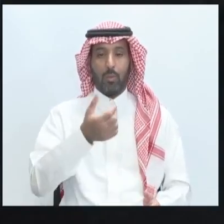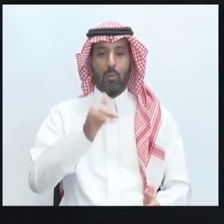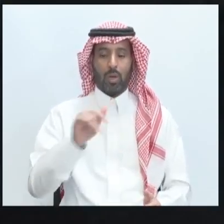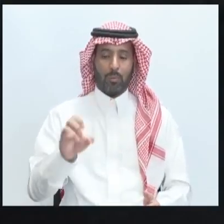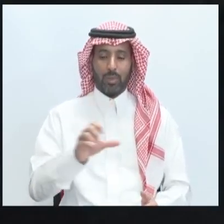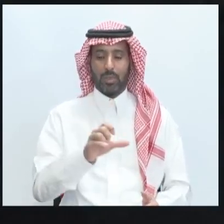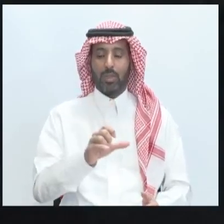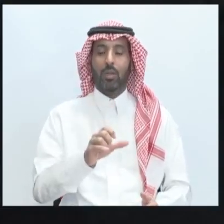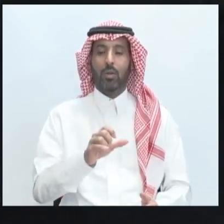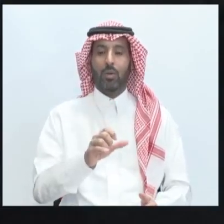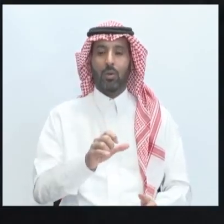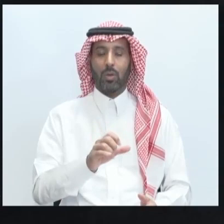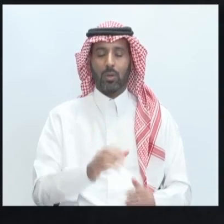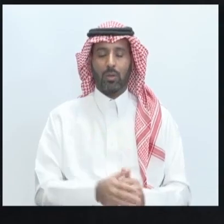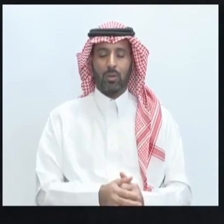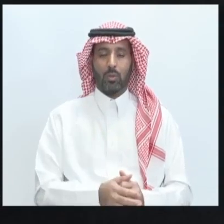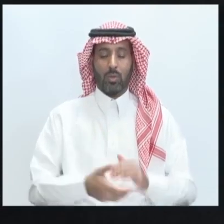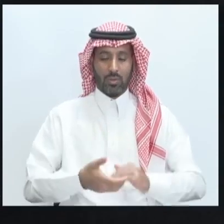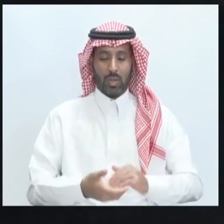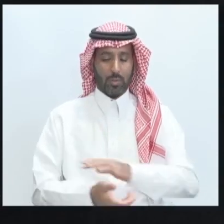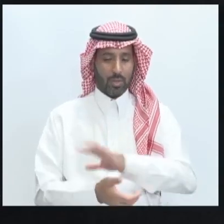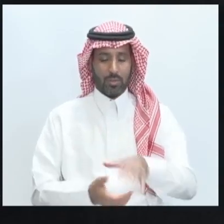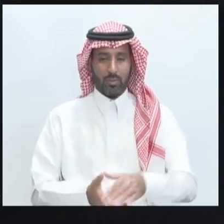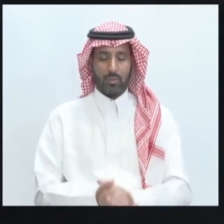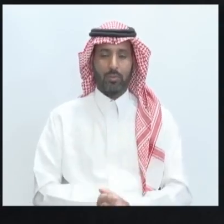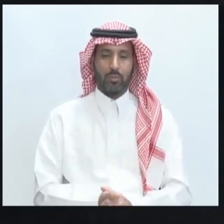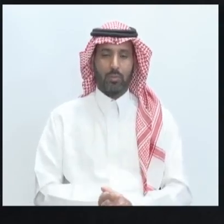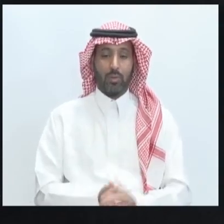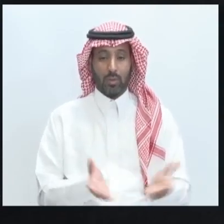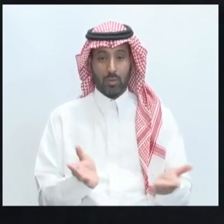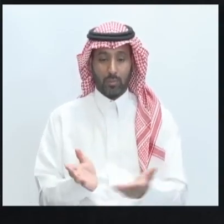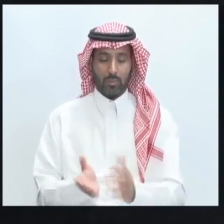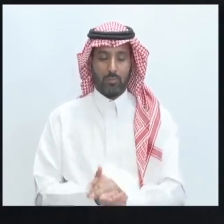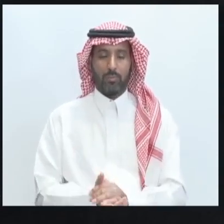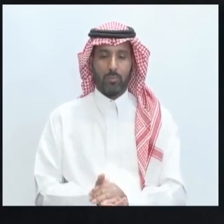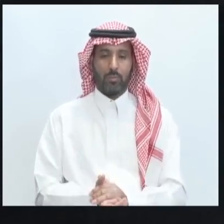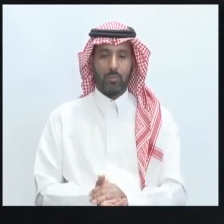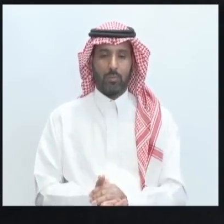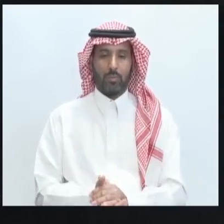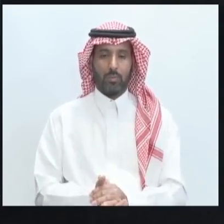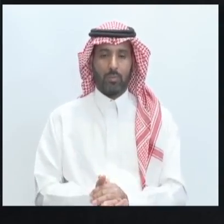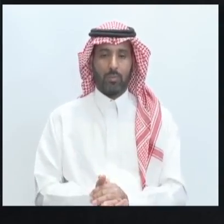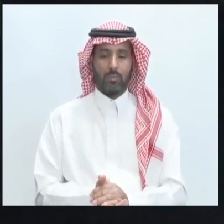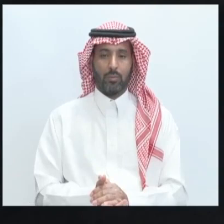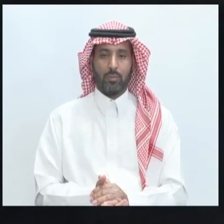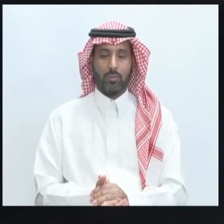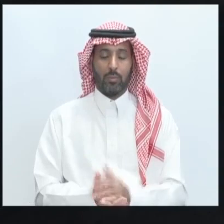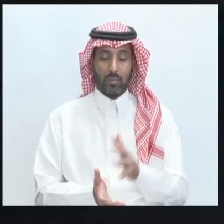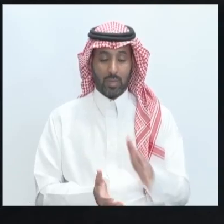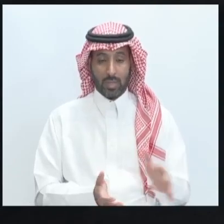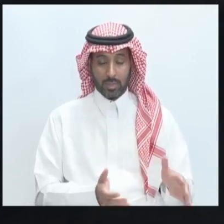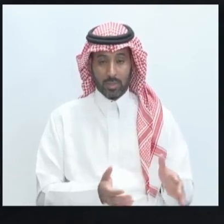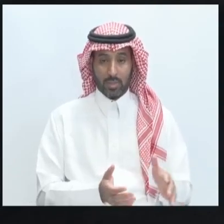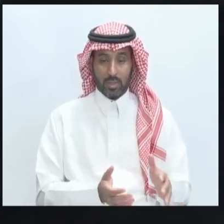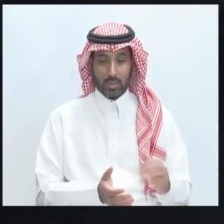وعلى اله وصحبه اجمعين اهلا بكم ابنائي وبنات الطلاب في درسنا لهذا